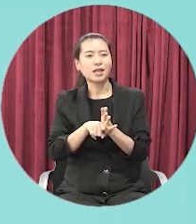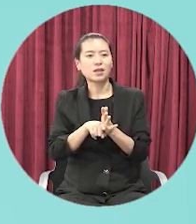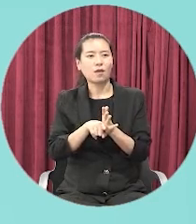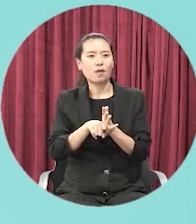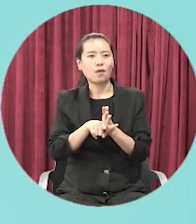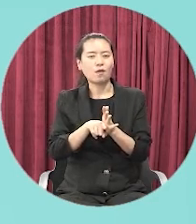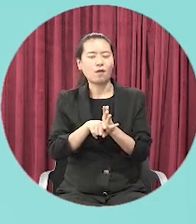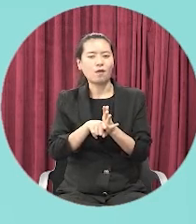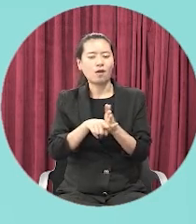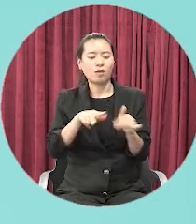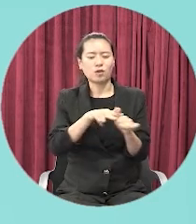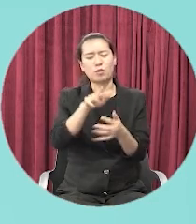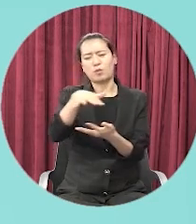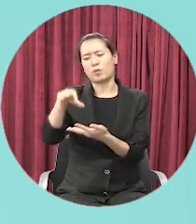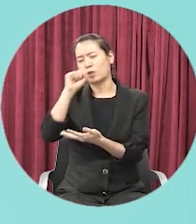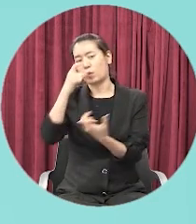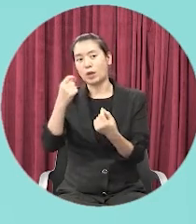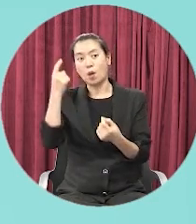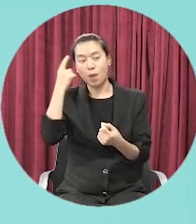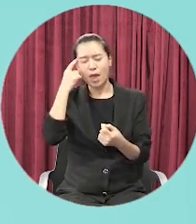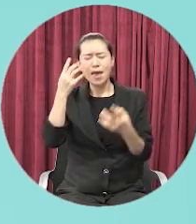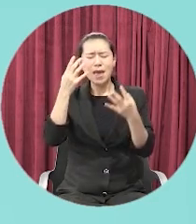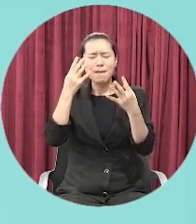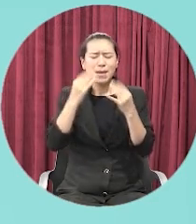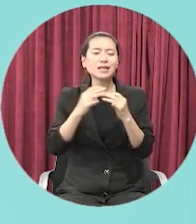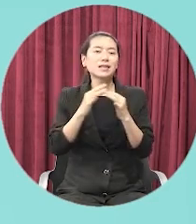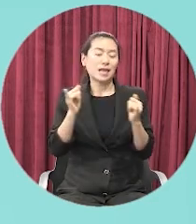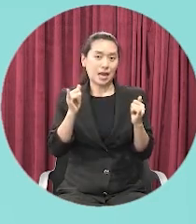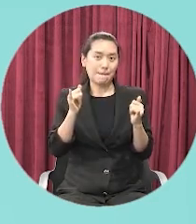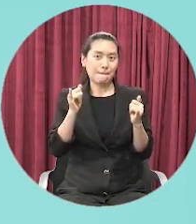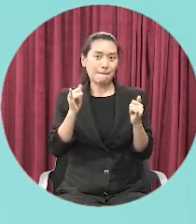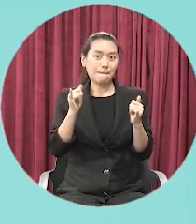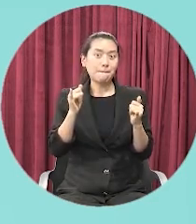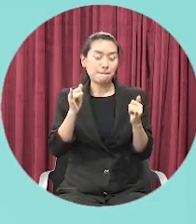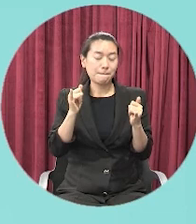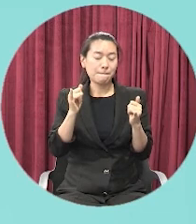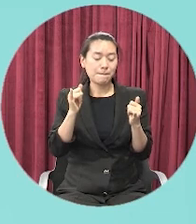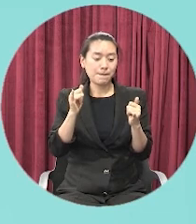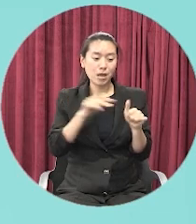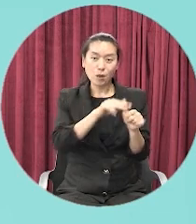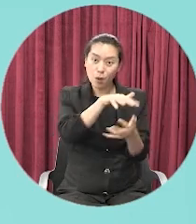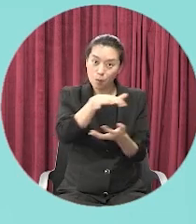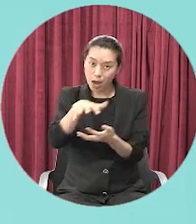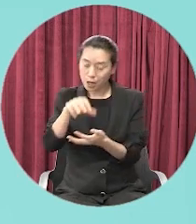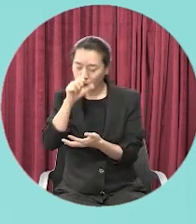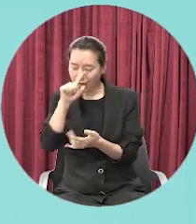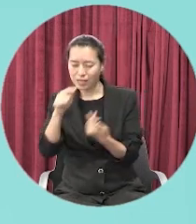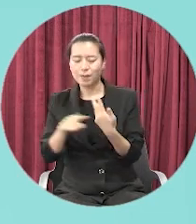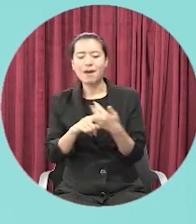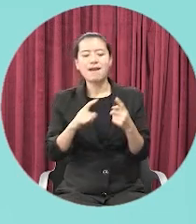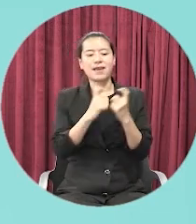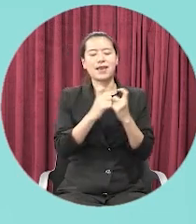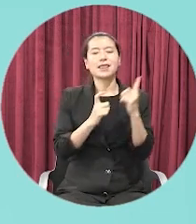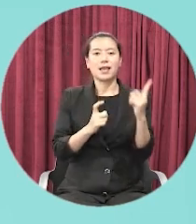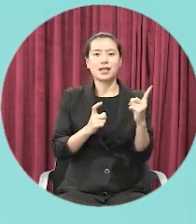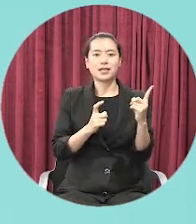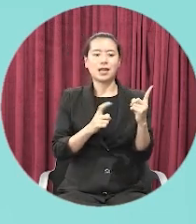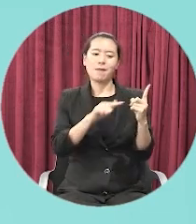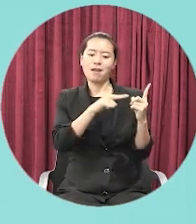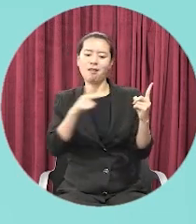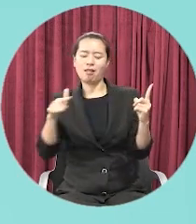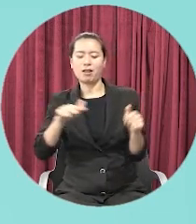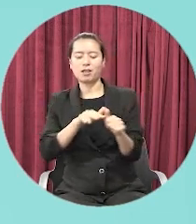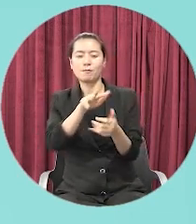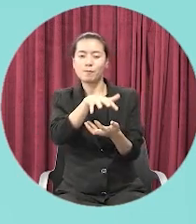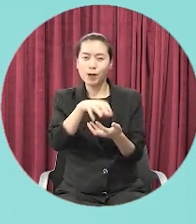달라지는건 많은 수의 사람 합필 에이션 이냐 개인 야 이런 문제거든요 그렇게 개인이 되면 목적도 달라지고 분석